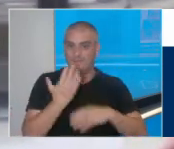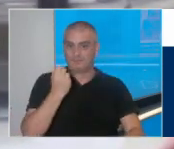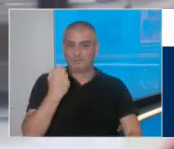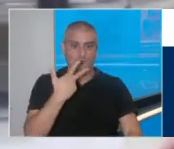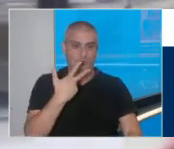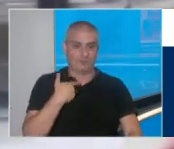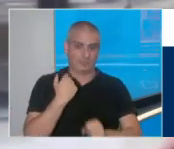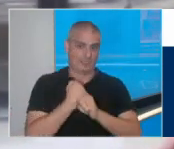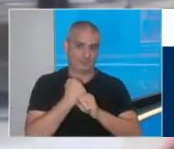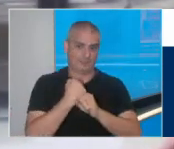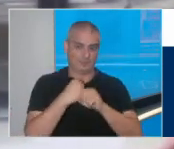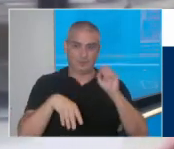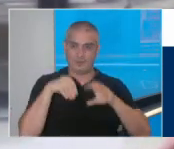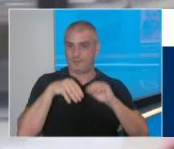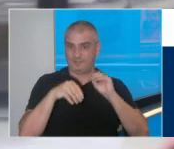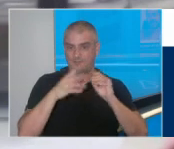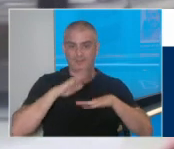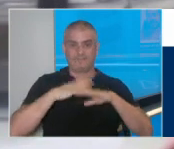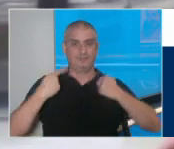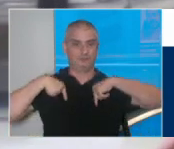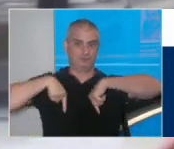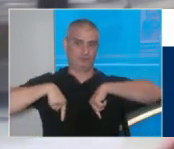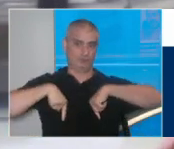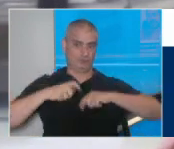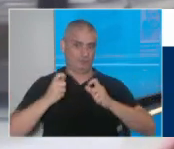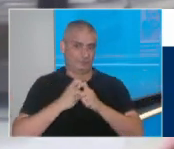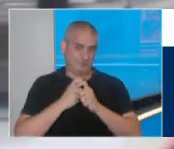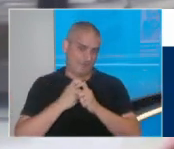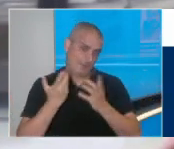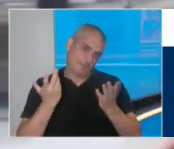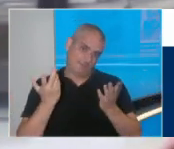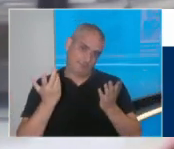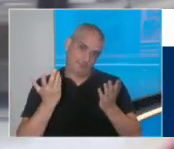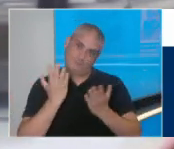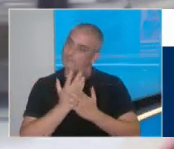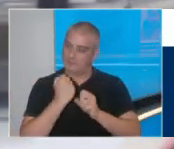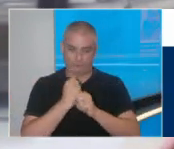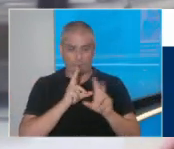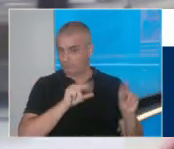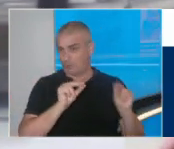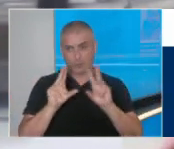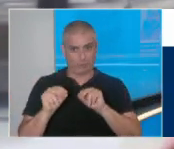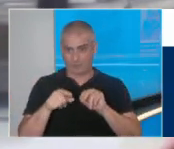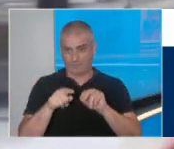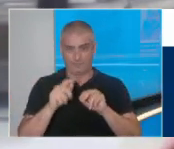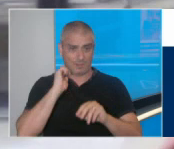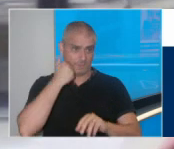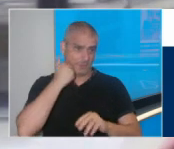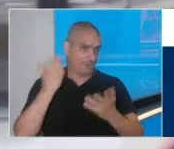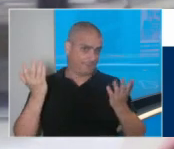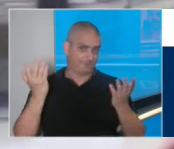שלושה שבועות עשינו פריימריז לתפקיד יושבת ראש המפלגה, שנערך בצורה דומה לאירוע